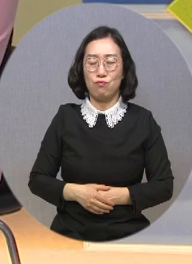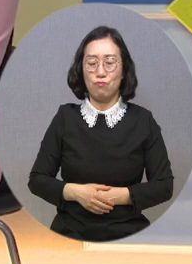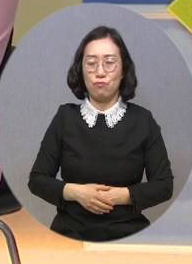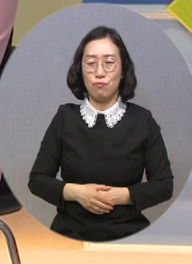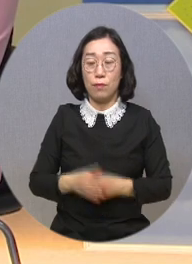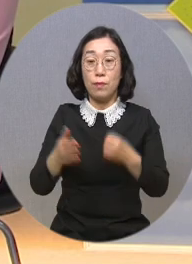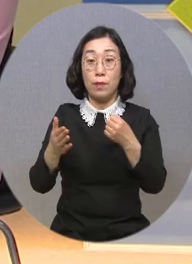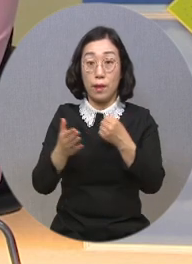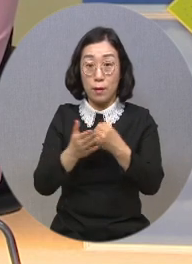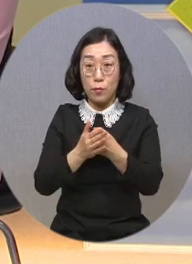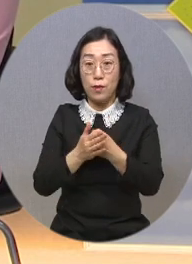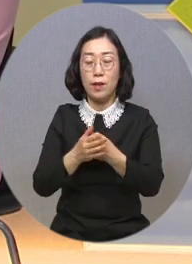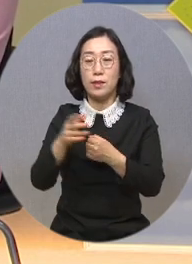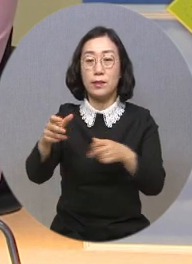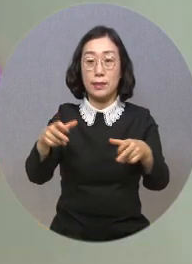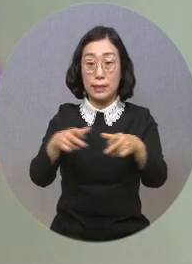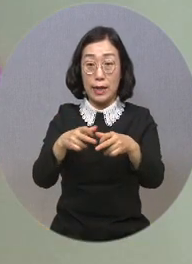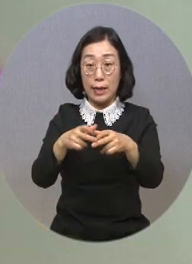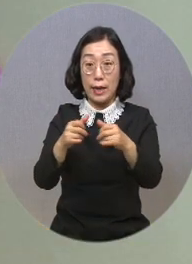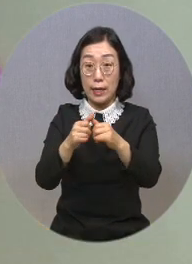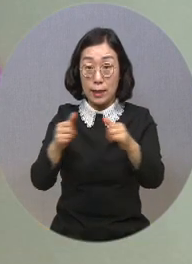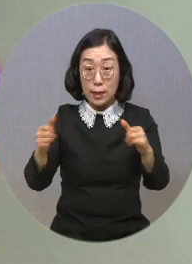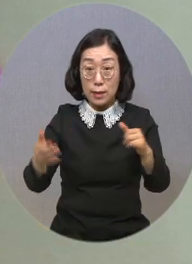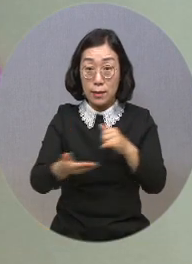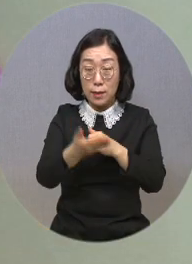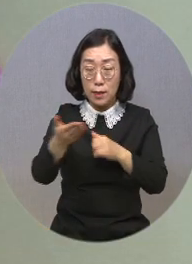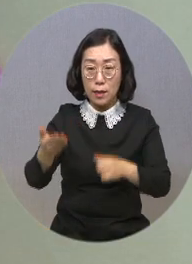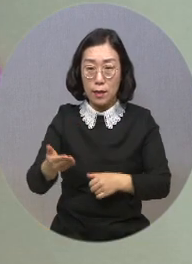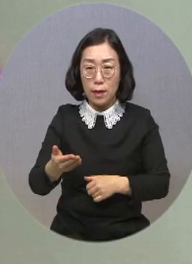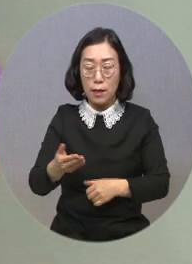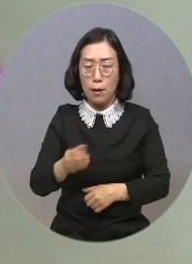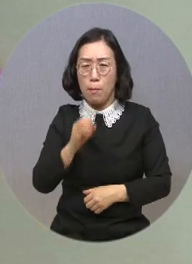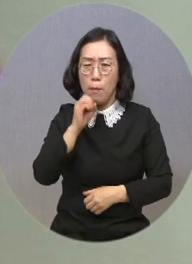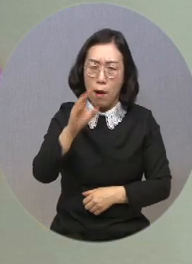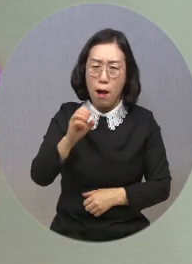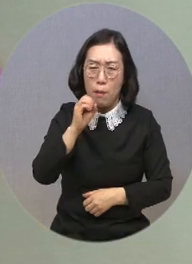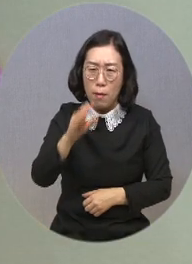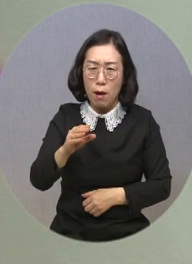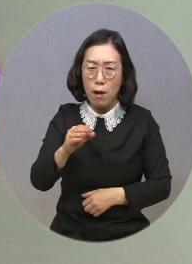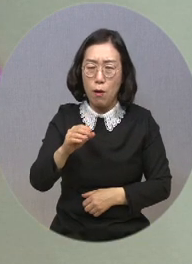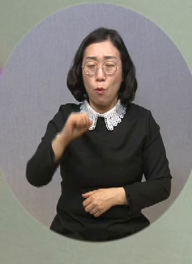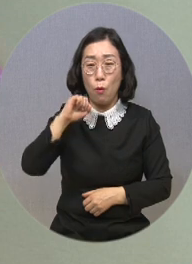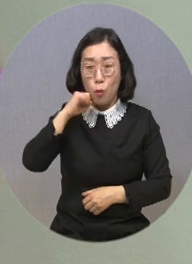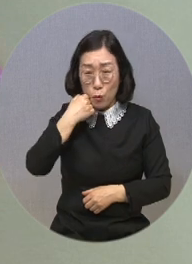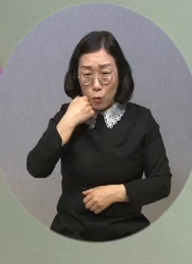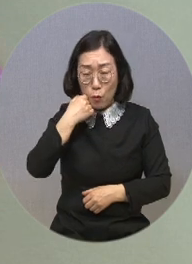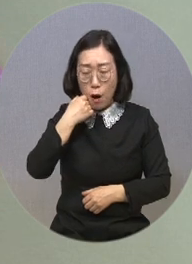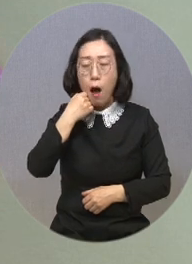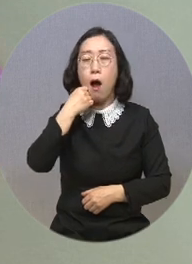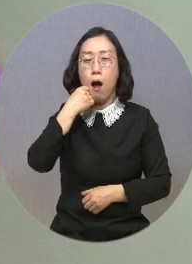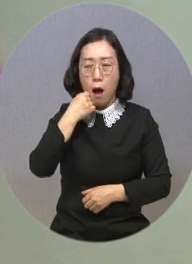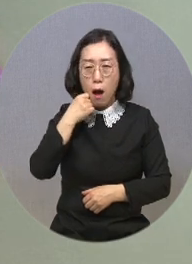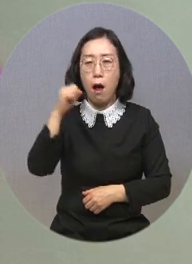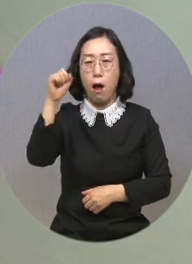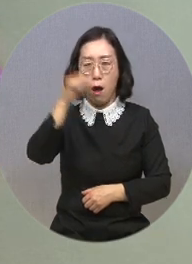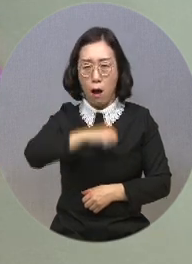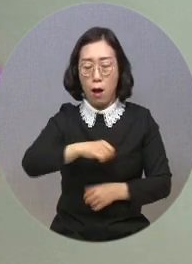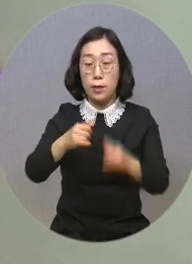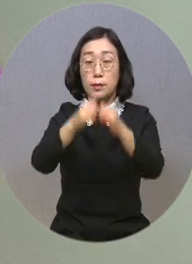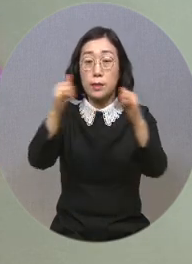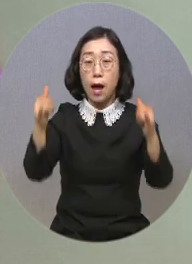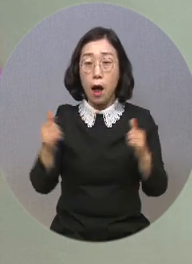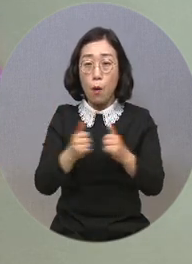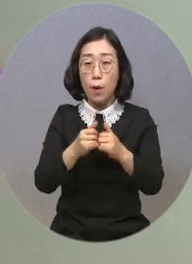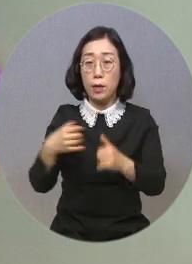그래서 그 장애인들의 특징이 바로 그런 거였다. 그러면 우리 사회는 무엇이냐? 장애인들을